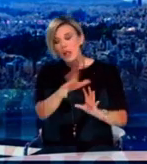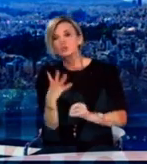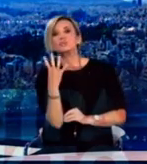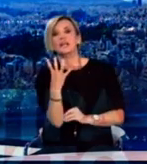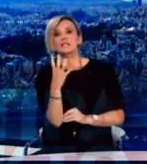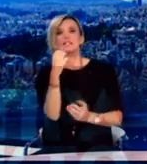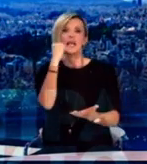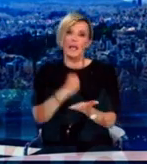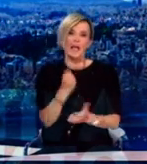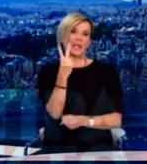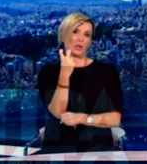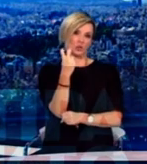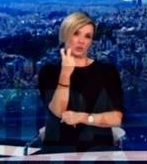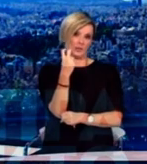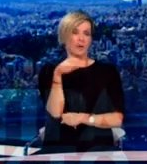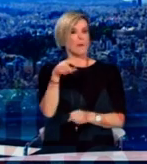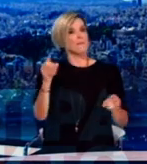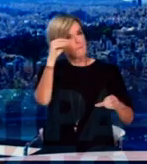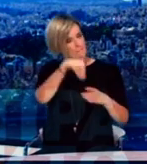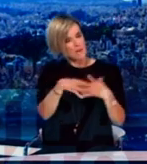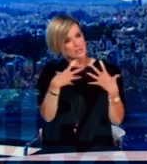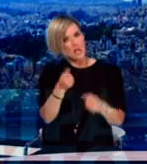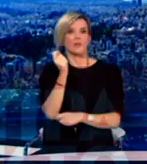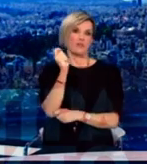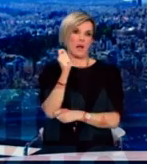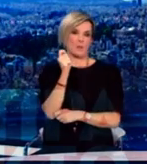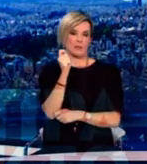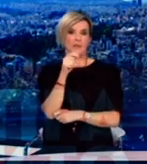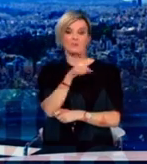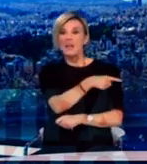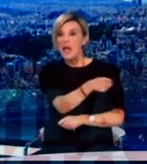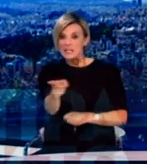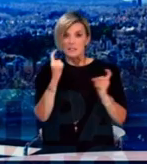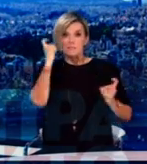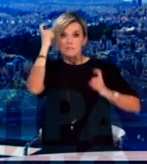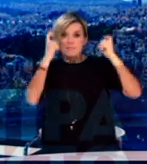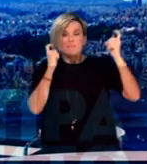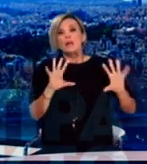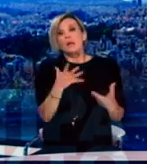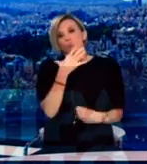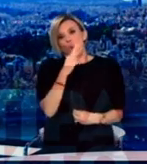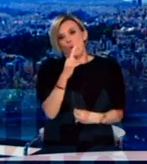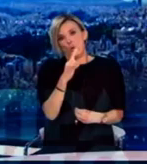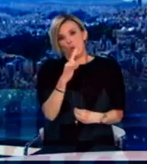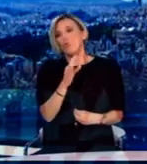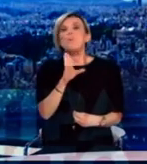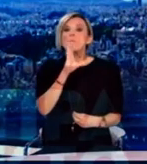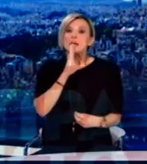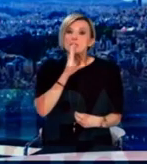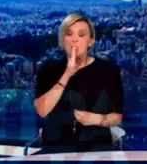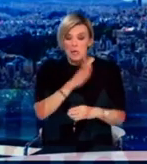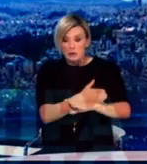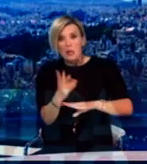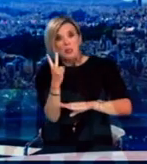μικρά διαλύματα. Εύλογη ερώτηση που μπορεί να είναι στο μυαλό όλων σας, γιατί προκρίθηκε το μεσημεριανό απογευματινό